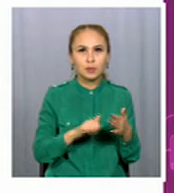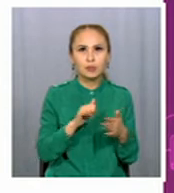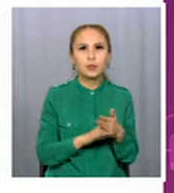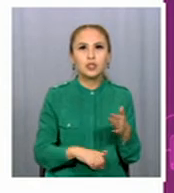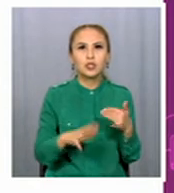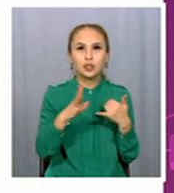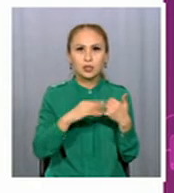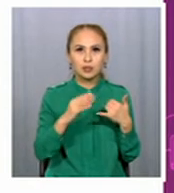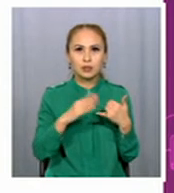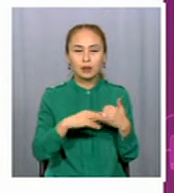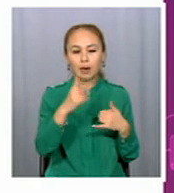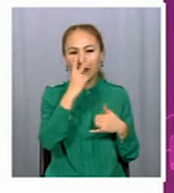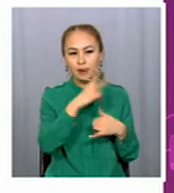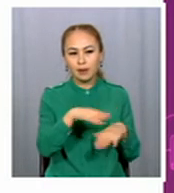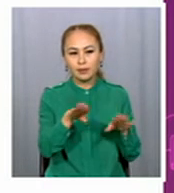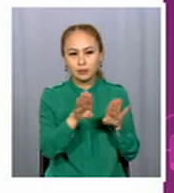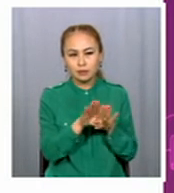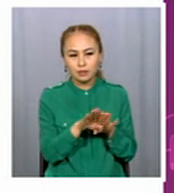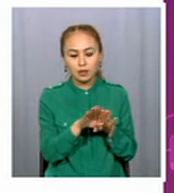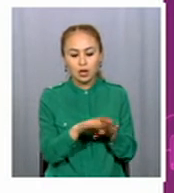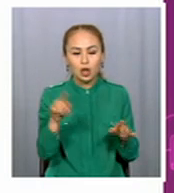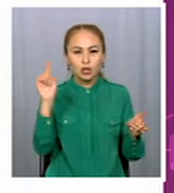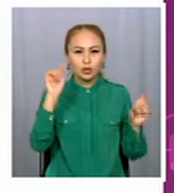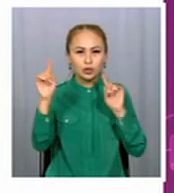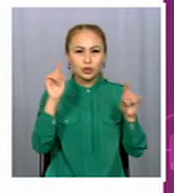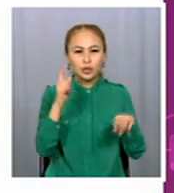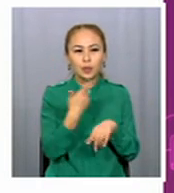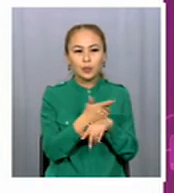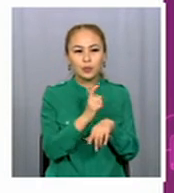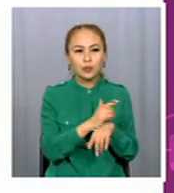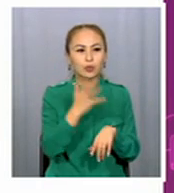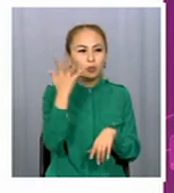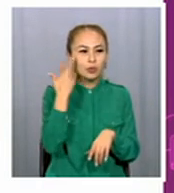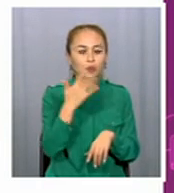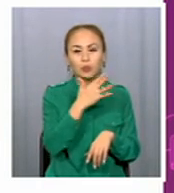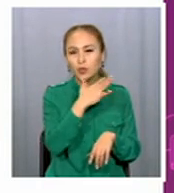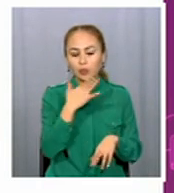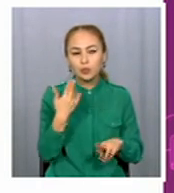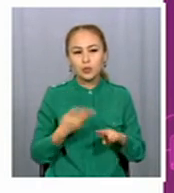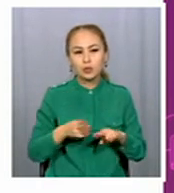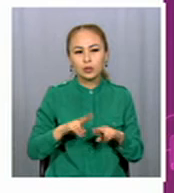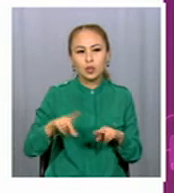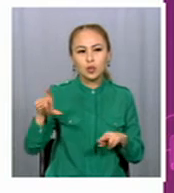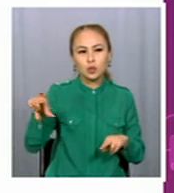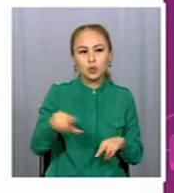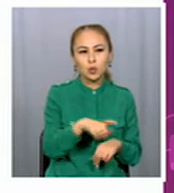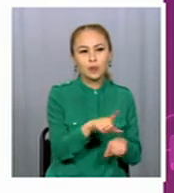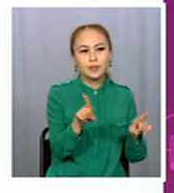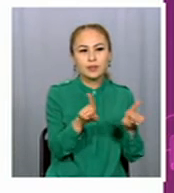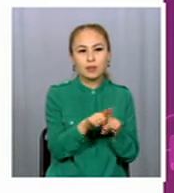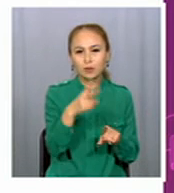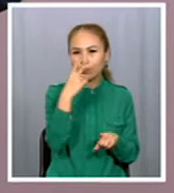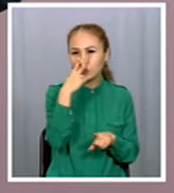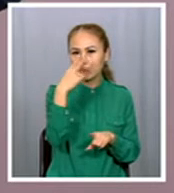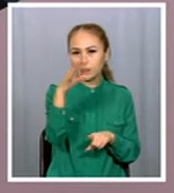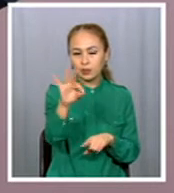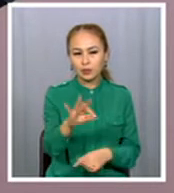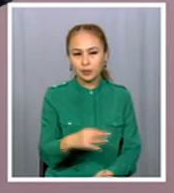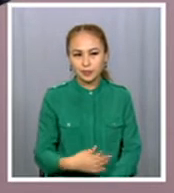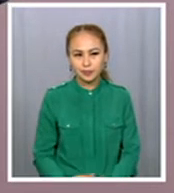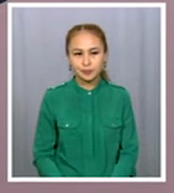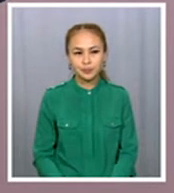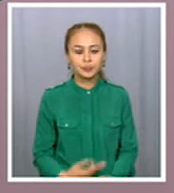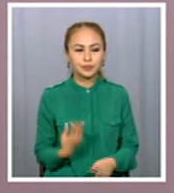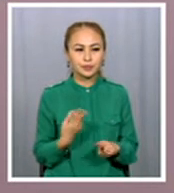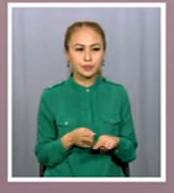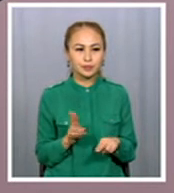жерден қарағанда жұлдыздар көп болғандықтан жол сияқты көрінеді.